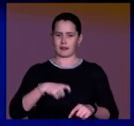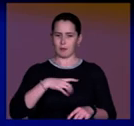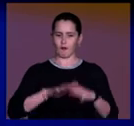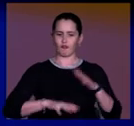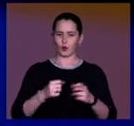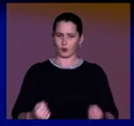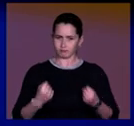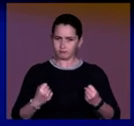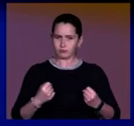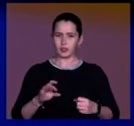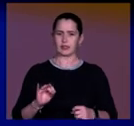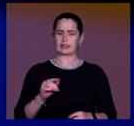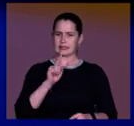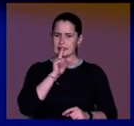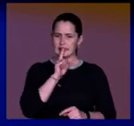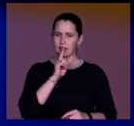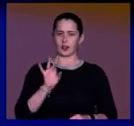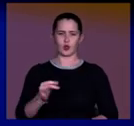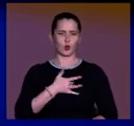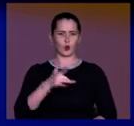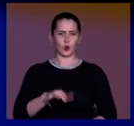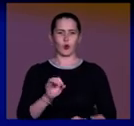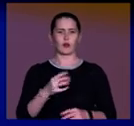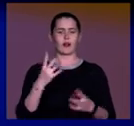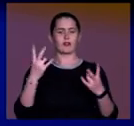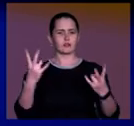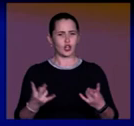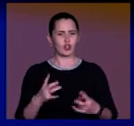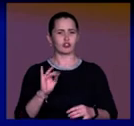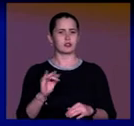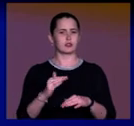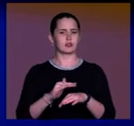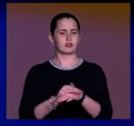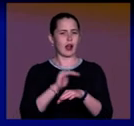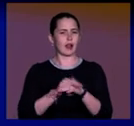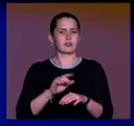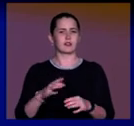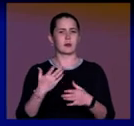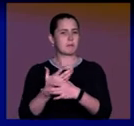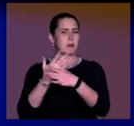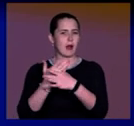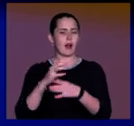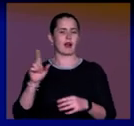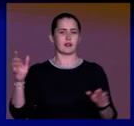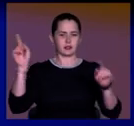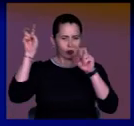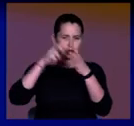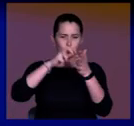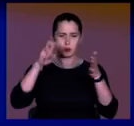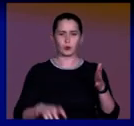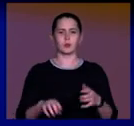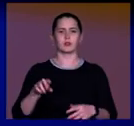тихо и строго спокойно и ласково помогала сына спуститься с березы и